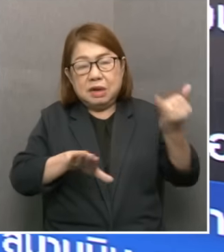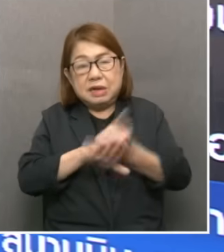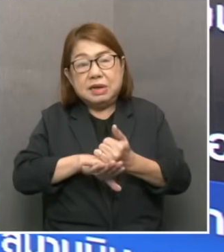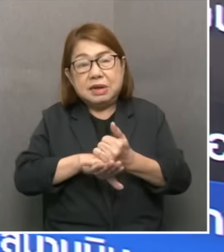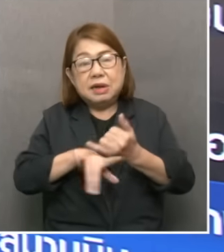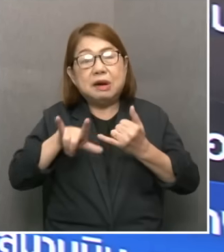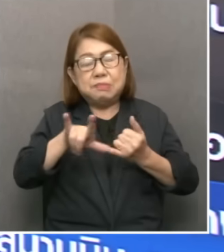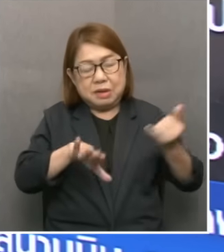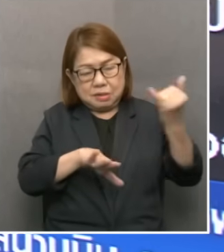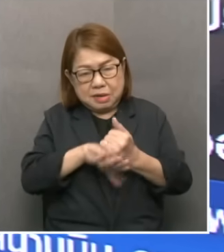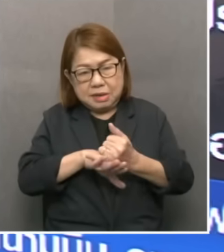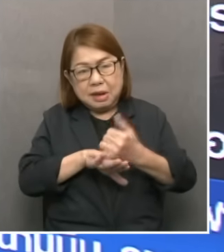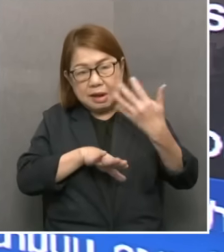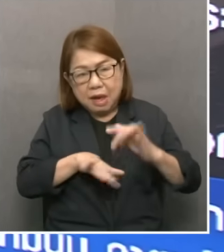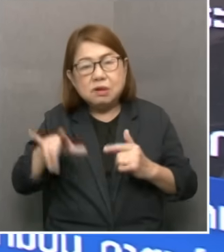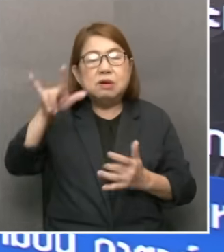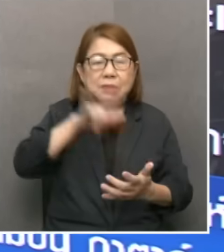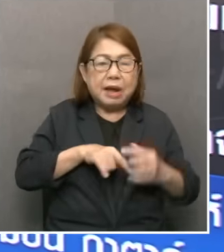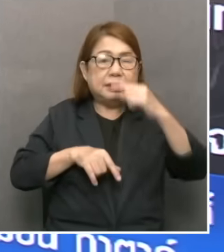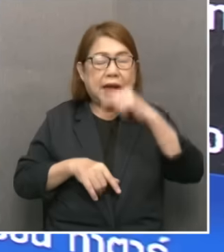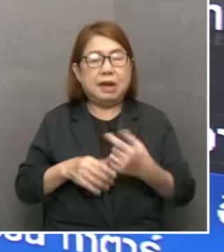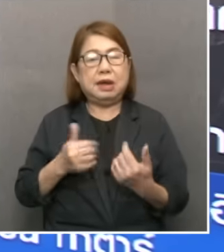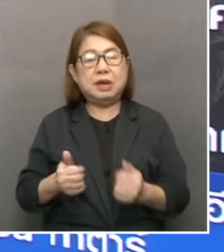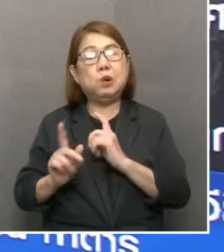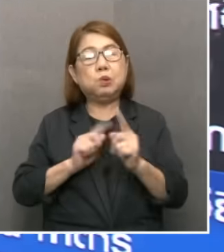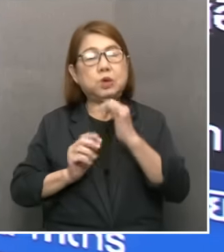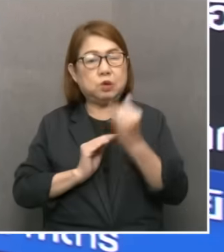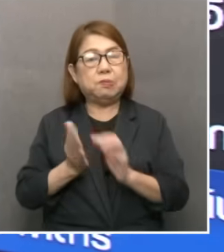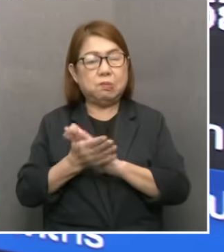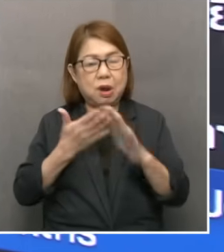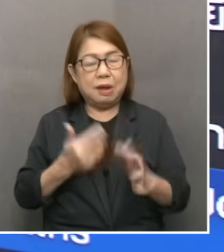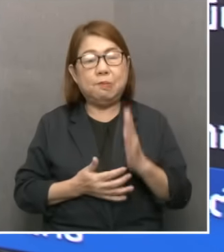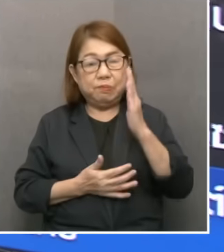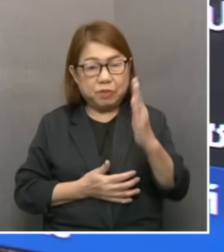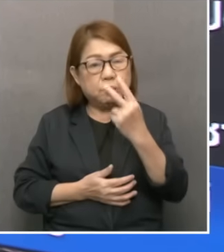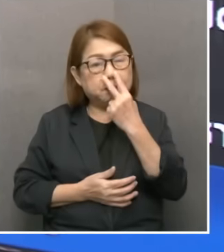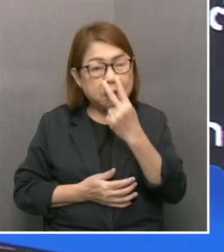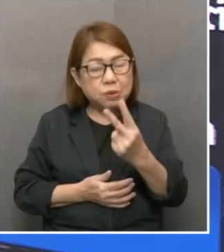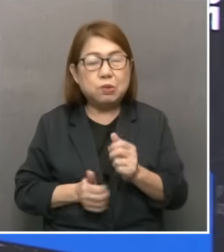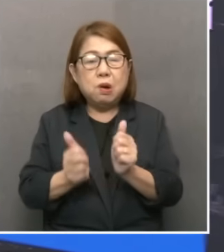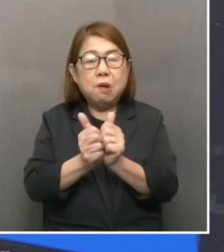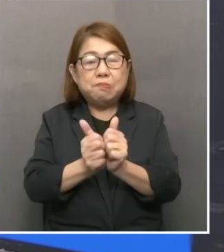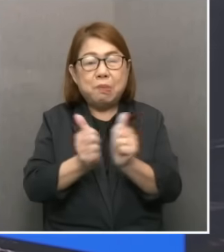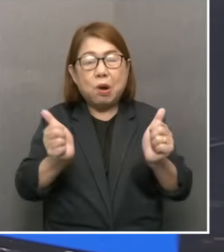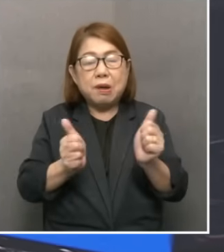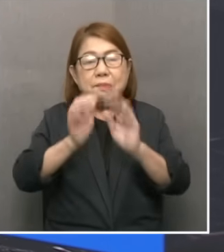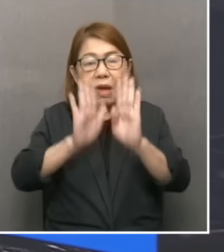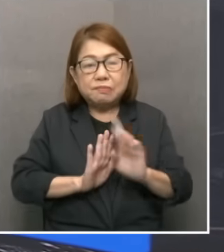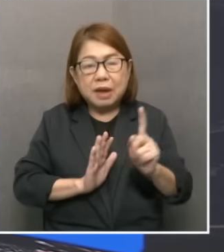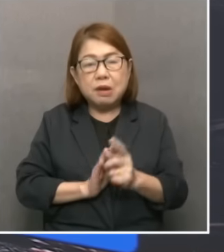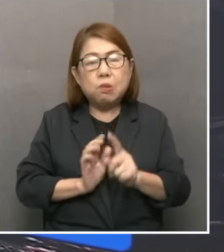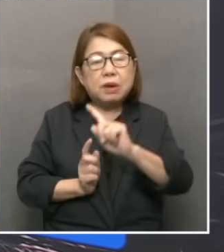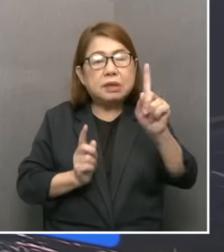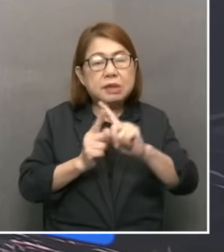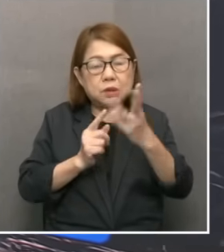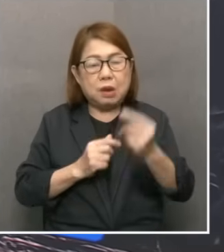ช่วยเหลือตัวประกันที่การเจรจาจบลงแล้วขั้นตอนหลังจากนี้ก็ต้องดูว่าจะออกมาได้เมื่อไหร่แล้วออกมาในเส้นทางไหนนะคะ